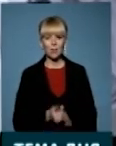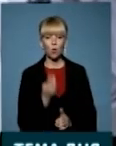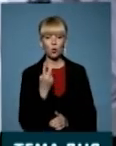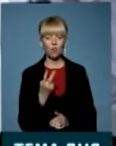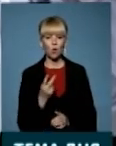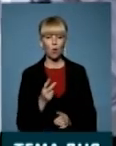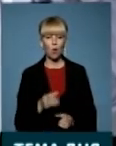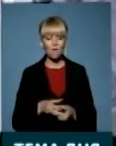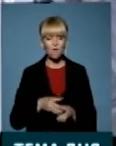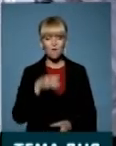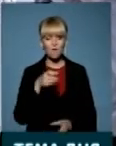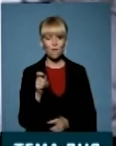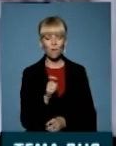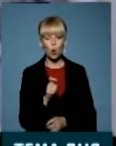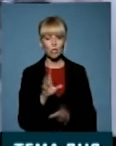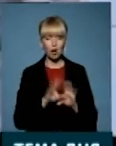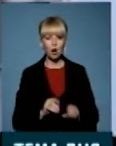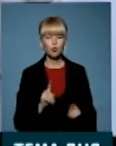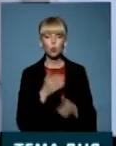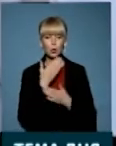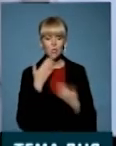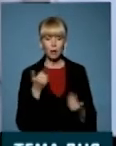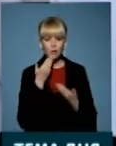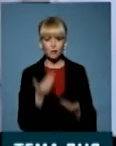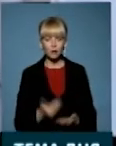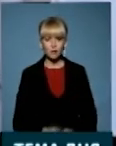2 вогнегасників. Чому немає 2 вогнегасників?